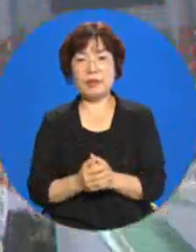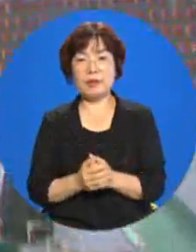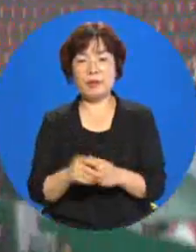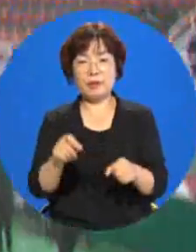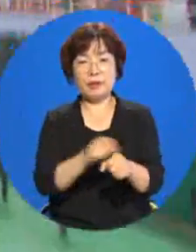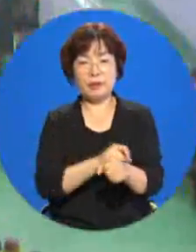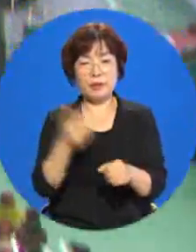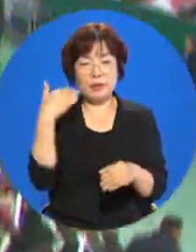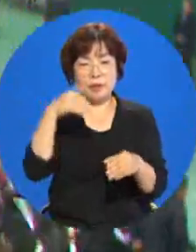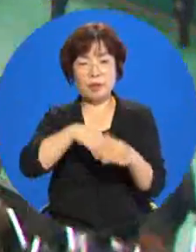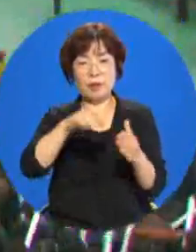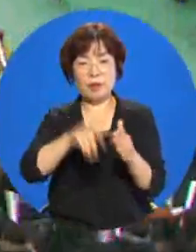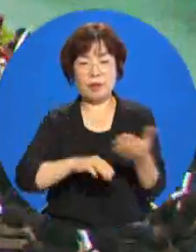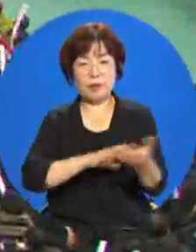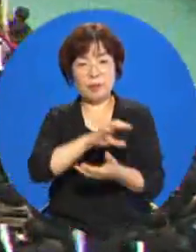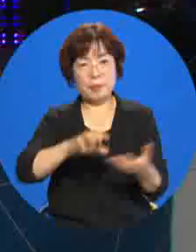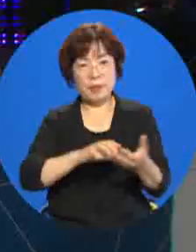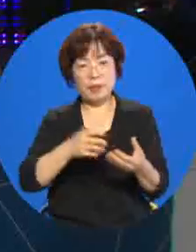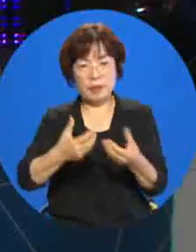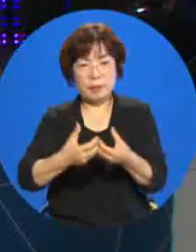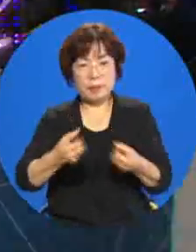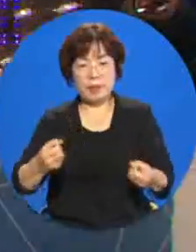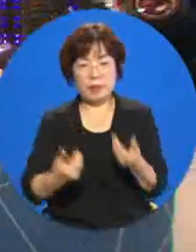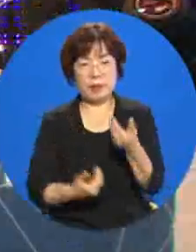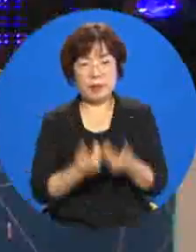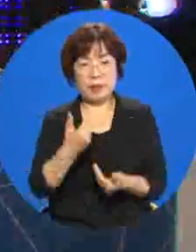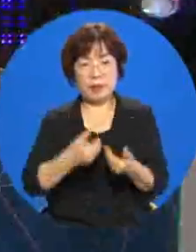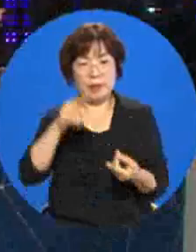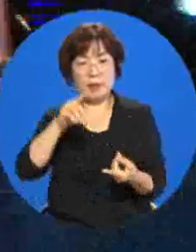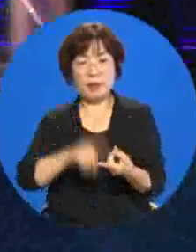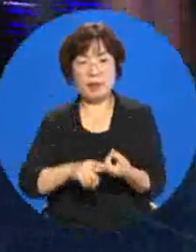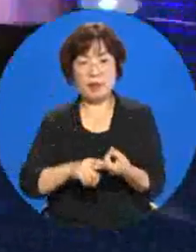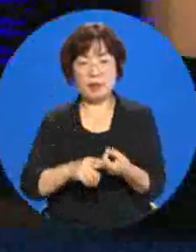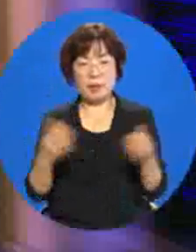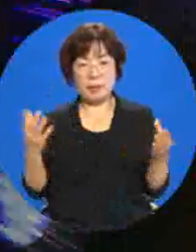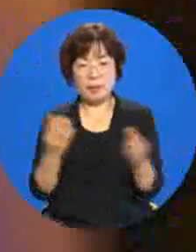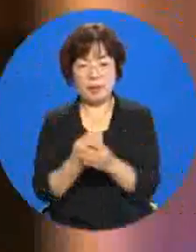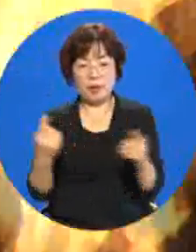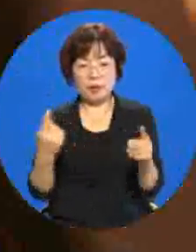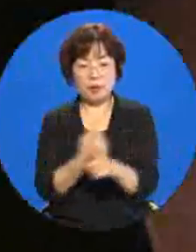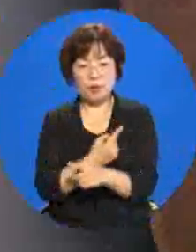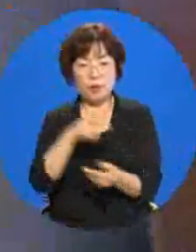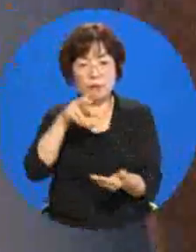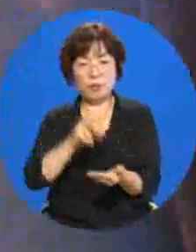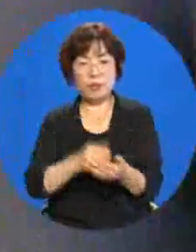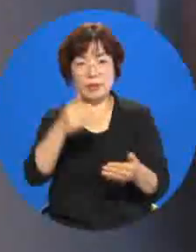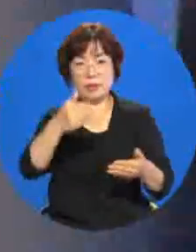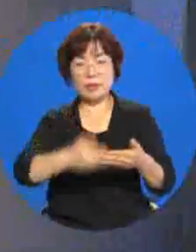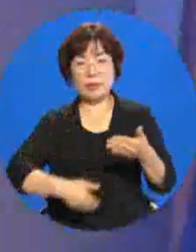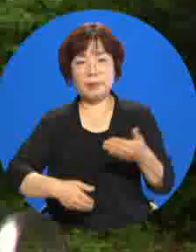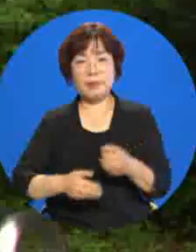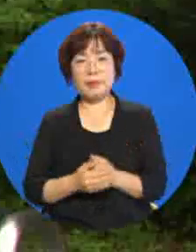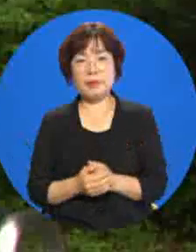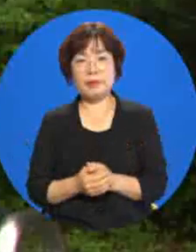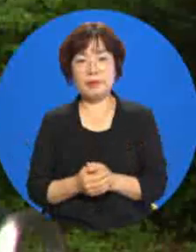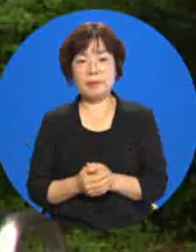특히 지난 선거 과정에서 유발된 분열과 갈등의 생채기를 온전히 치유해야 하는 과제도 남아 있습니다.